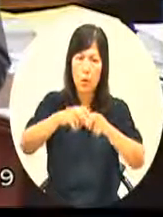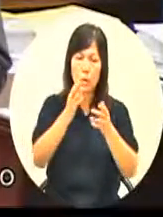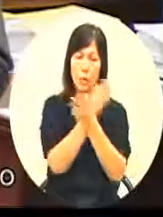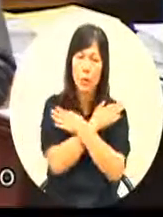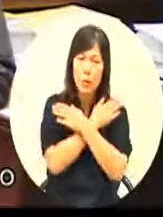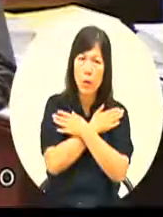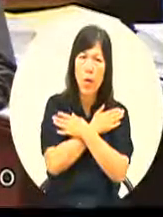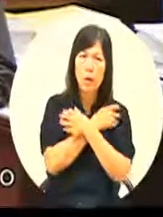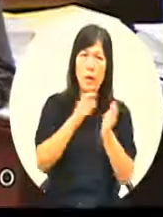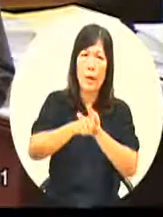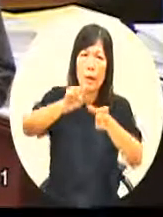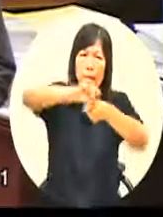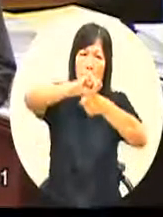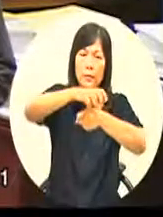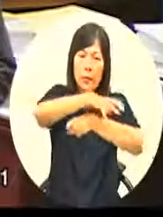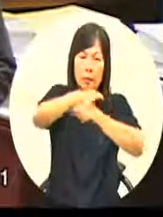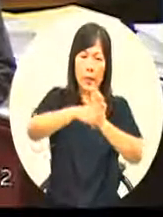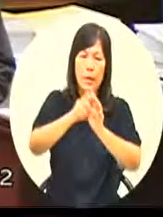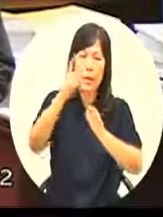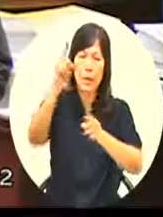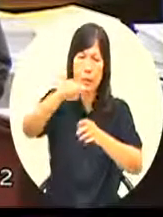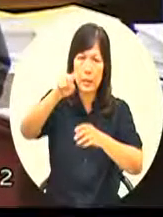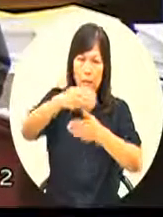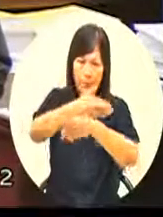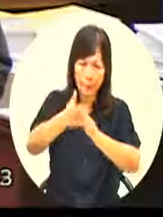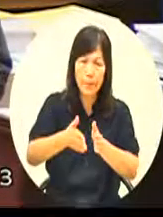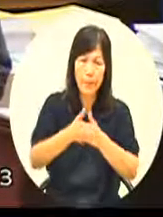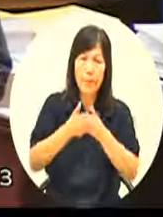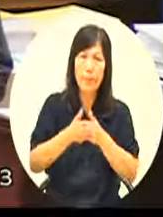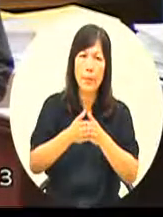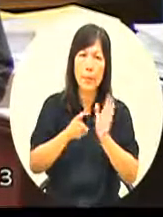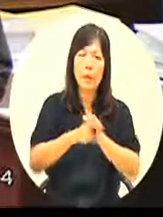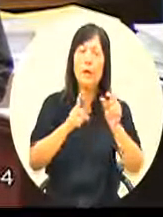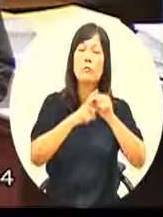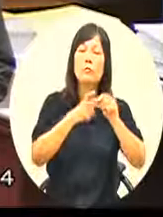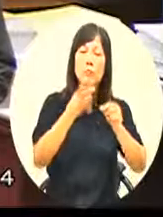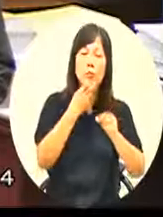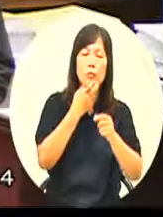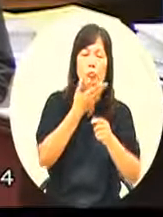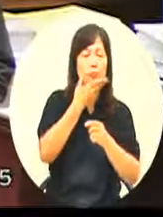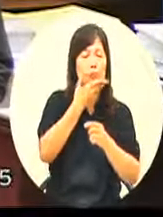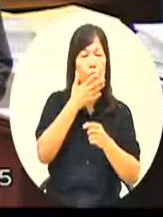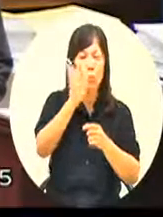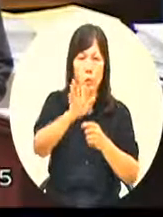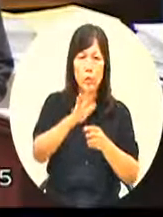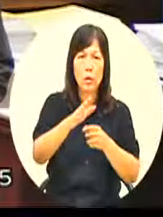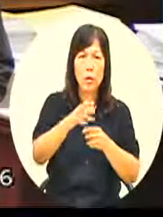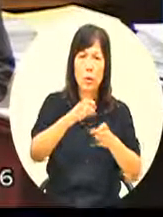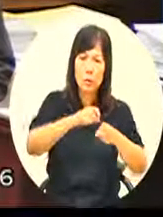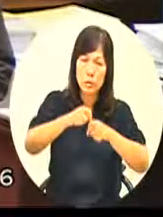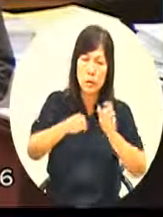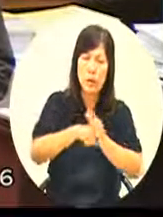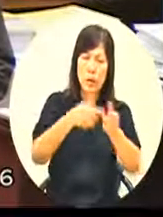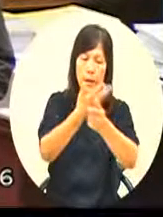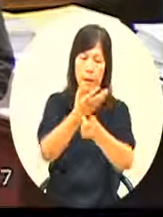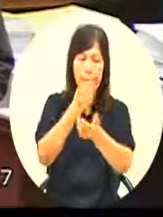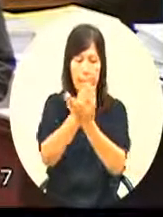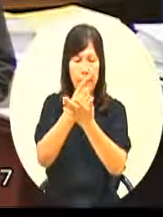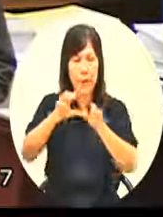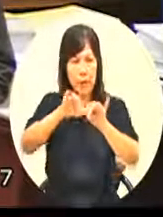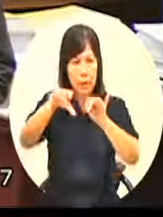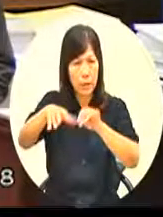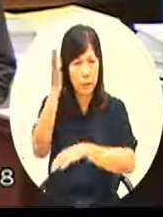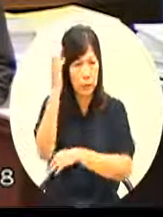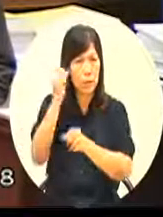到要增加1000班，像这样子的一些中央利多的方案会施行到各个地方政府去的，局